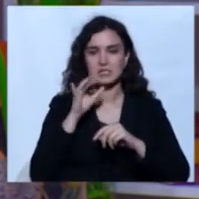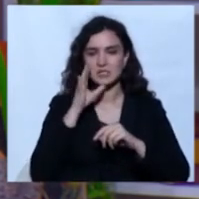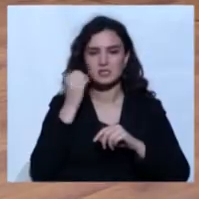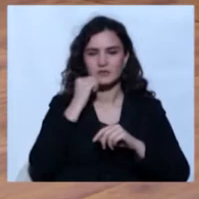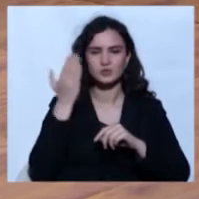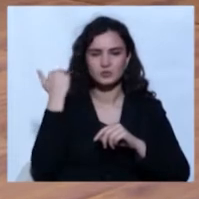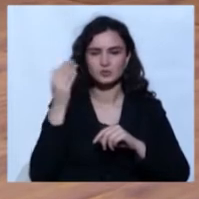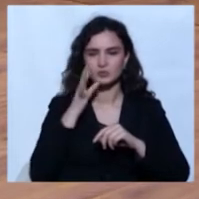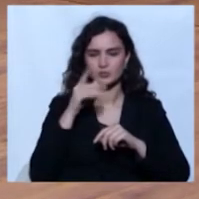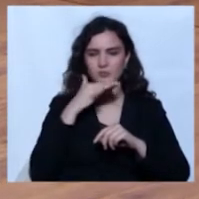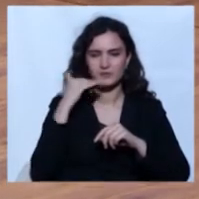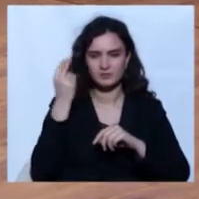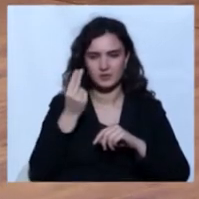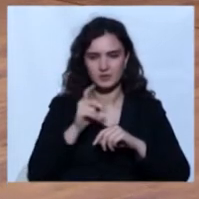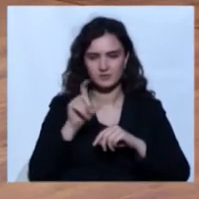იტალიაში.